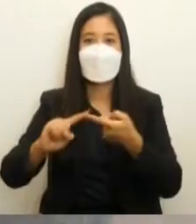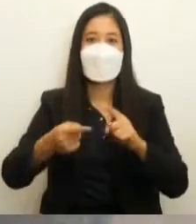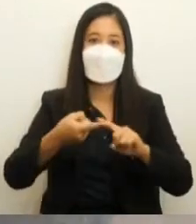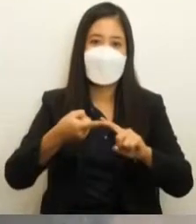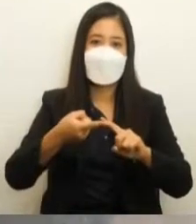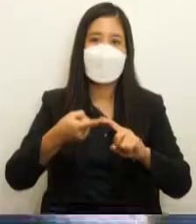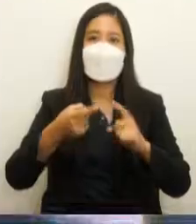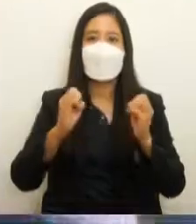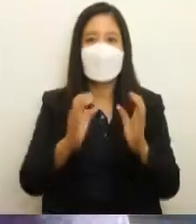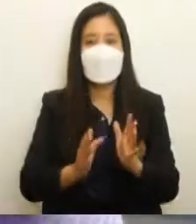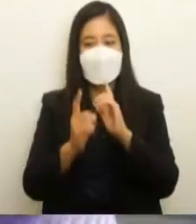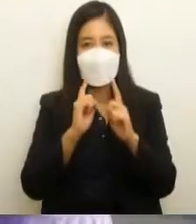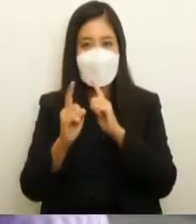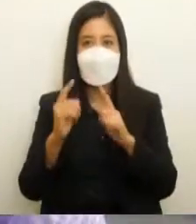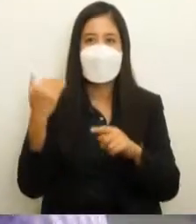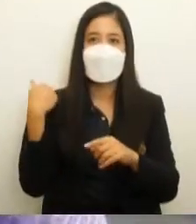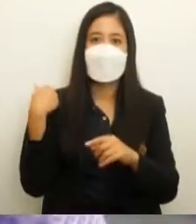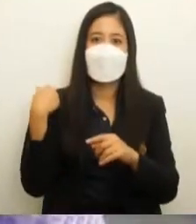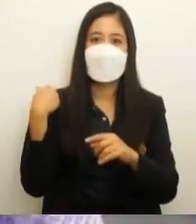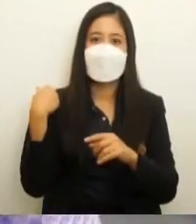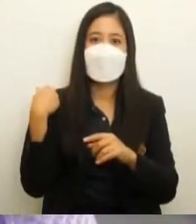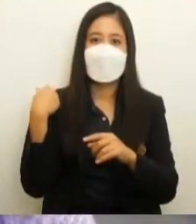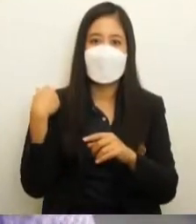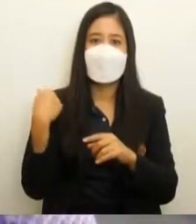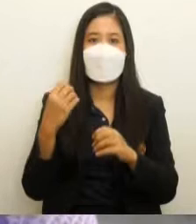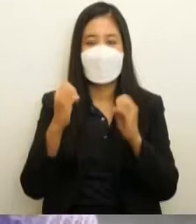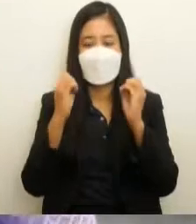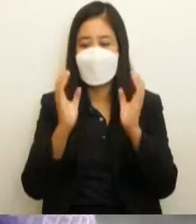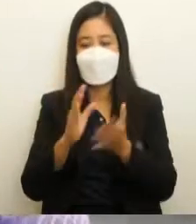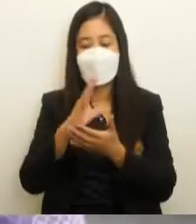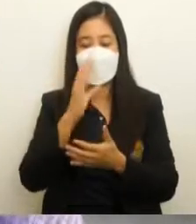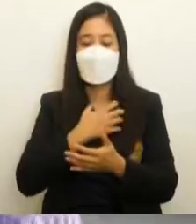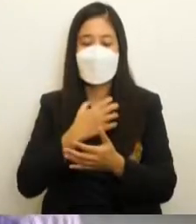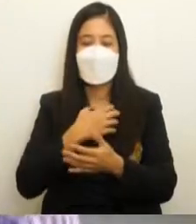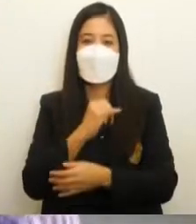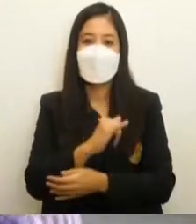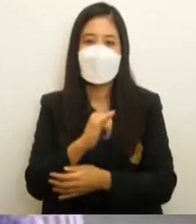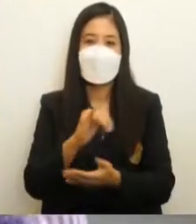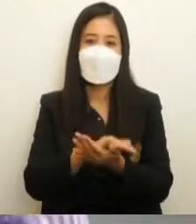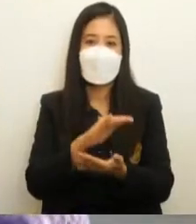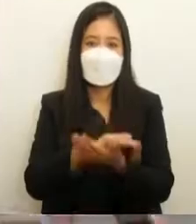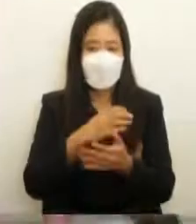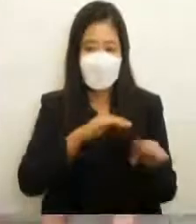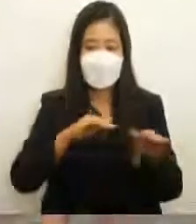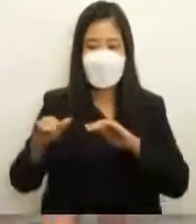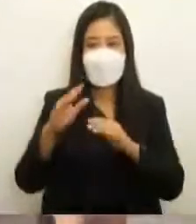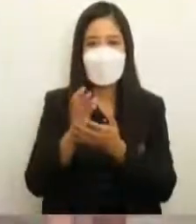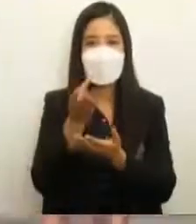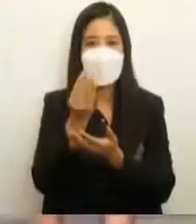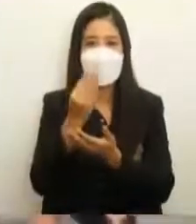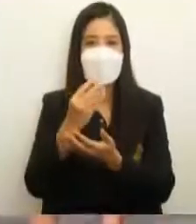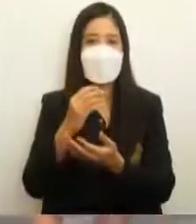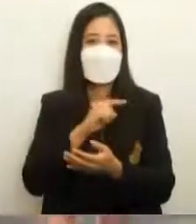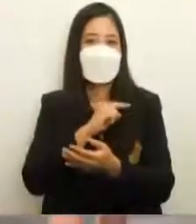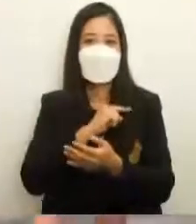การที่ได้คุยกับนักเรียนนักเรียนตื่นเต้นที่จะมาเรียนหนังสือที่นี่และมีความพร้อมเตรียมทุกอย่างทั้งอุปกรณ์ของตนเ